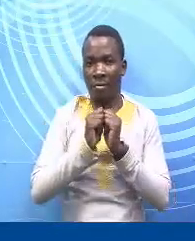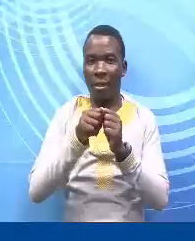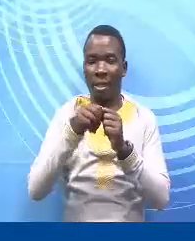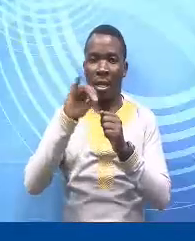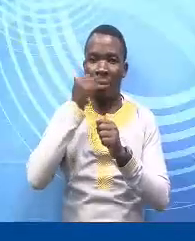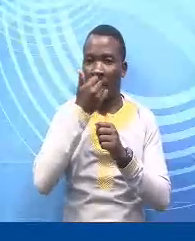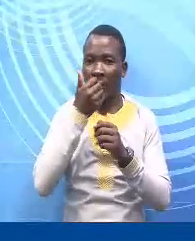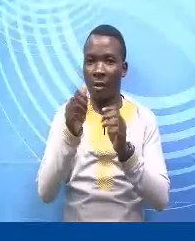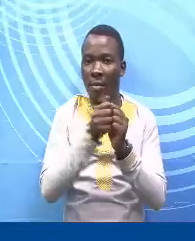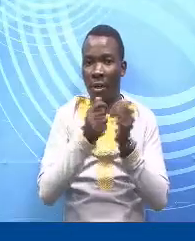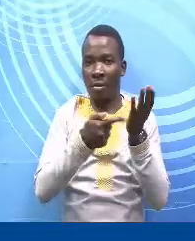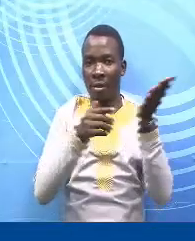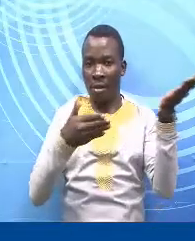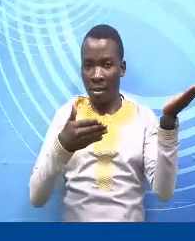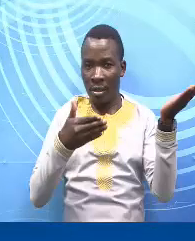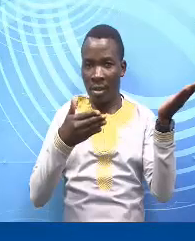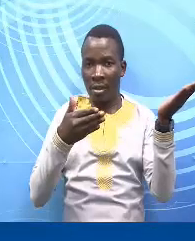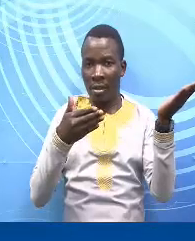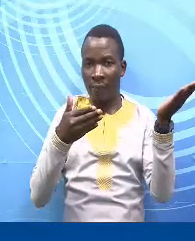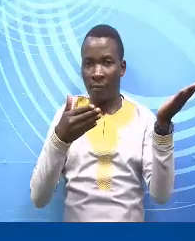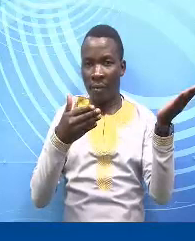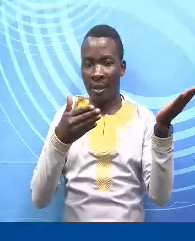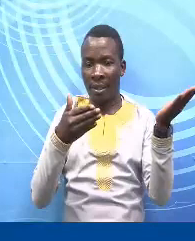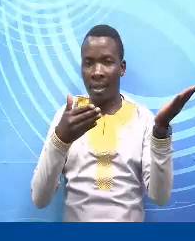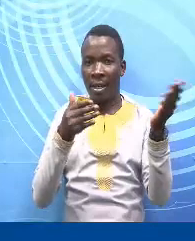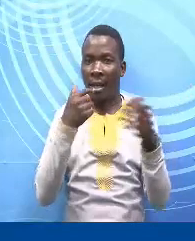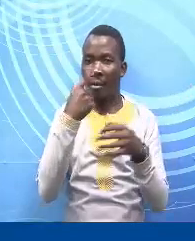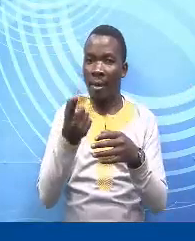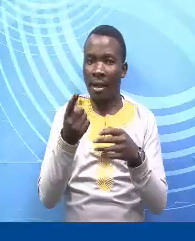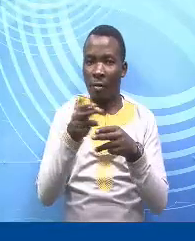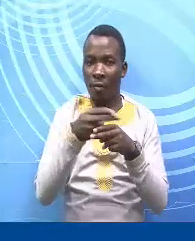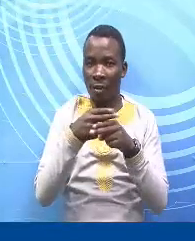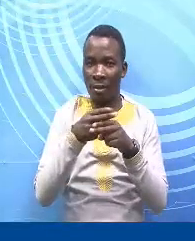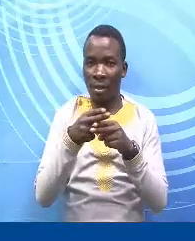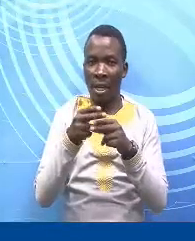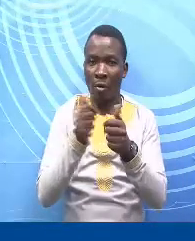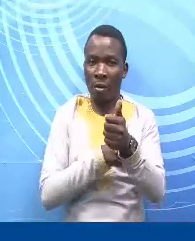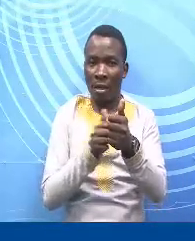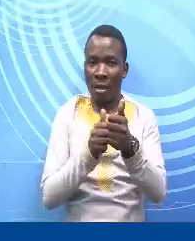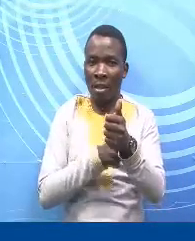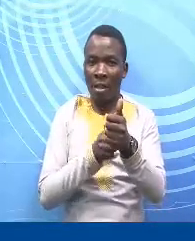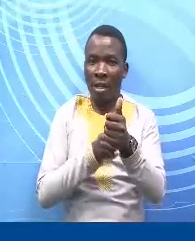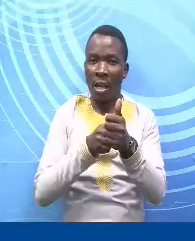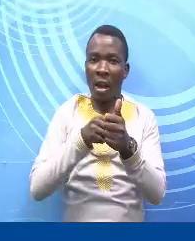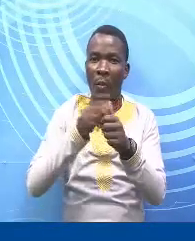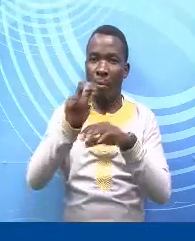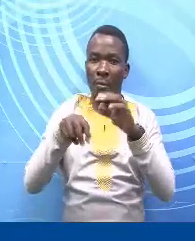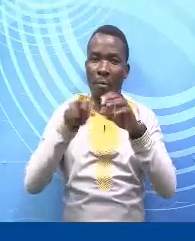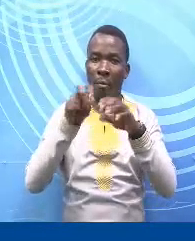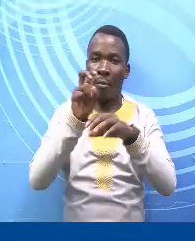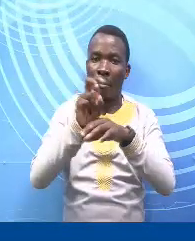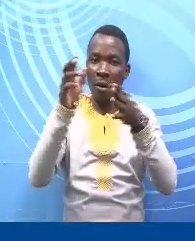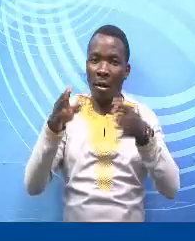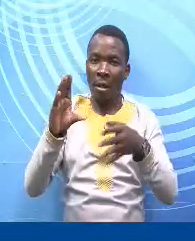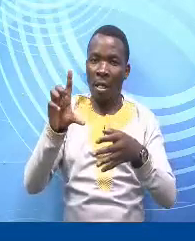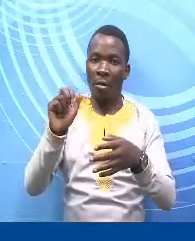Musabyimana Joseph ndetse na ntwatsi zo ku buhanga bw'ibyuma. Ndabwira ko mu kanya gato hagiye gukurikirana ho Prophet Claude aza kuba